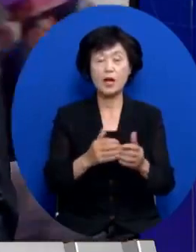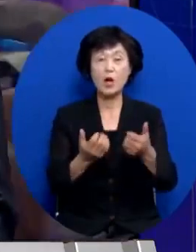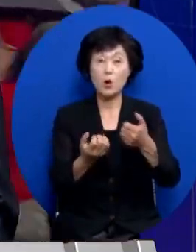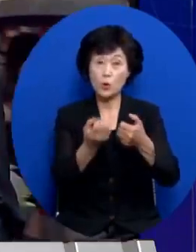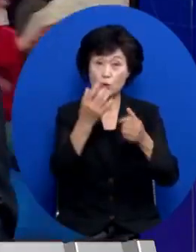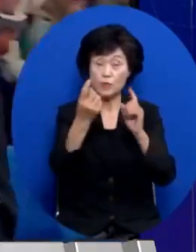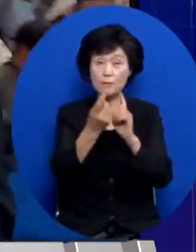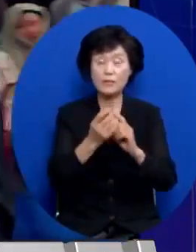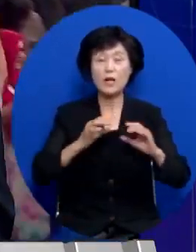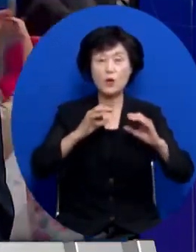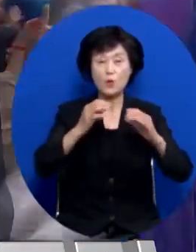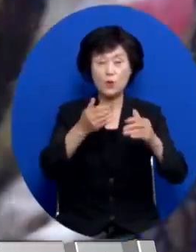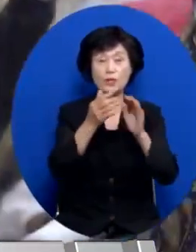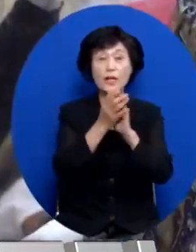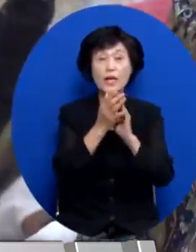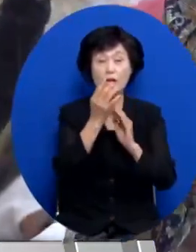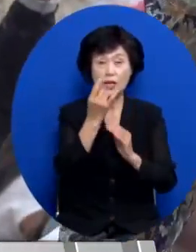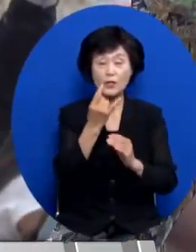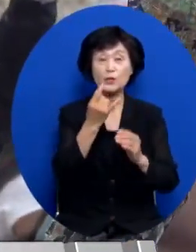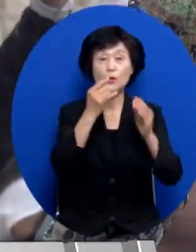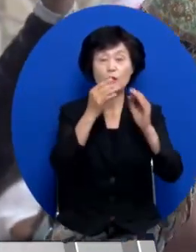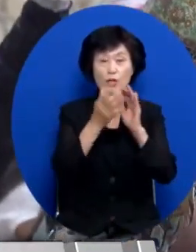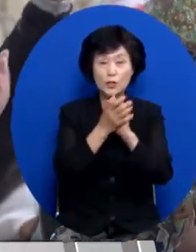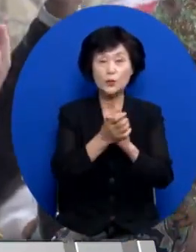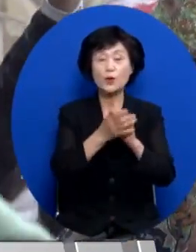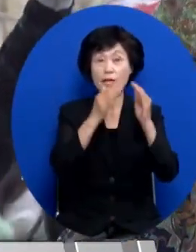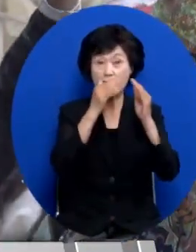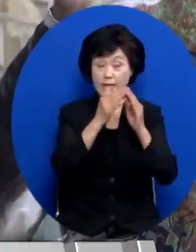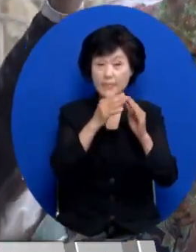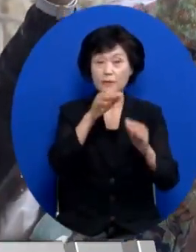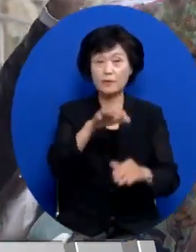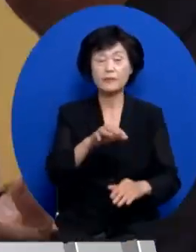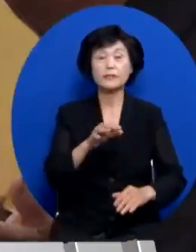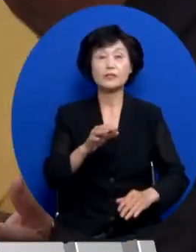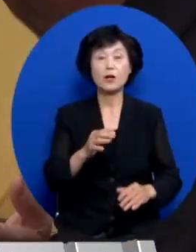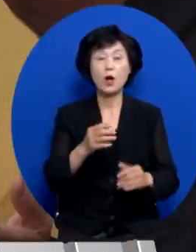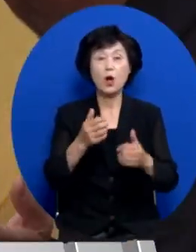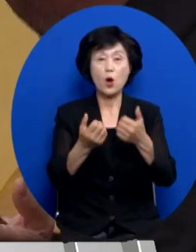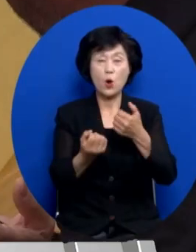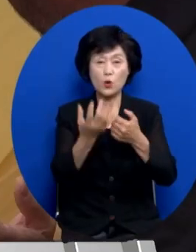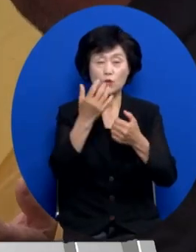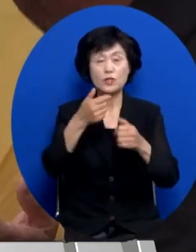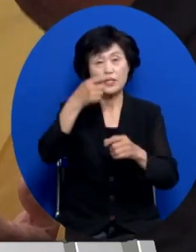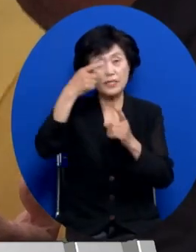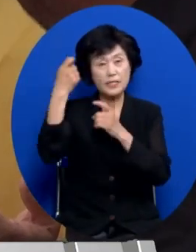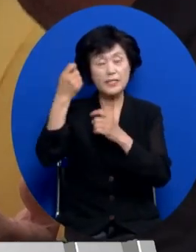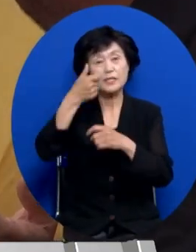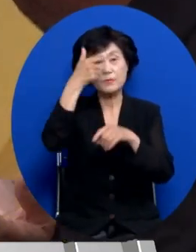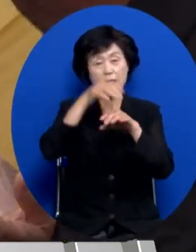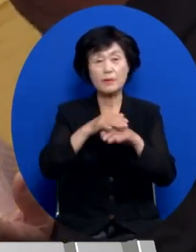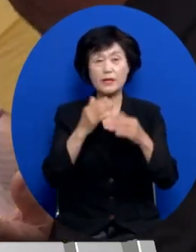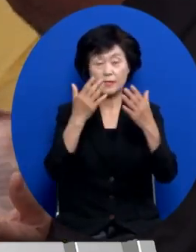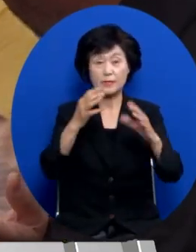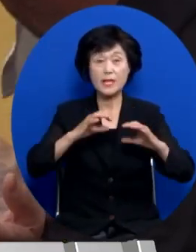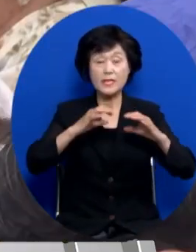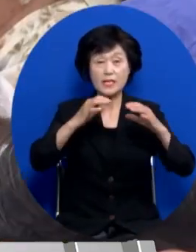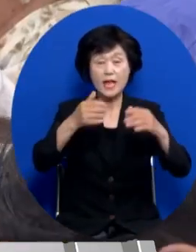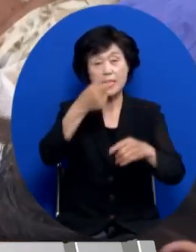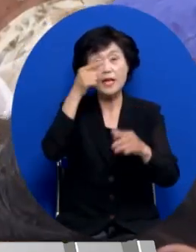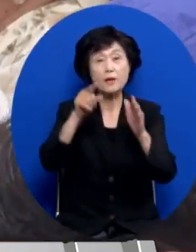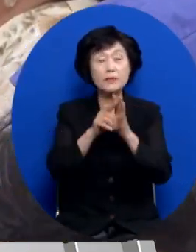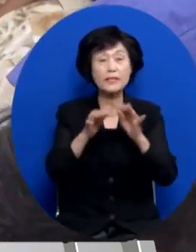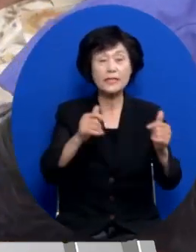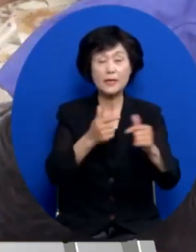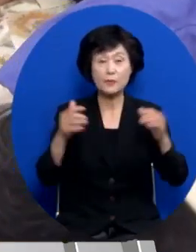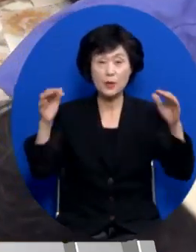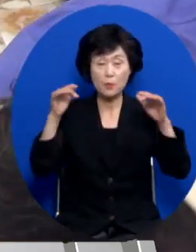오순절을 맞아 국제기도의 집 커넥트가 예루살렘 올드시티에서 오순절 연합예배를 드렸습니다. 전 세계 기독교인들이 한자리에 모여드린